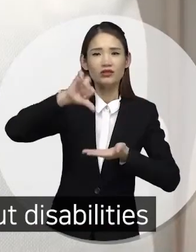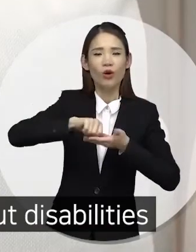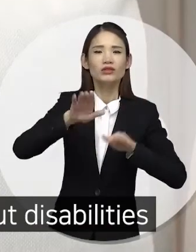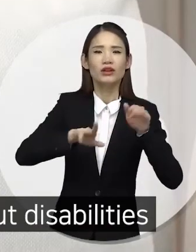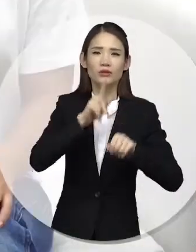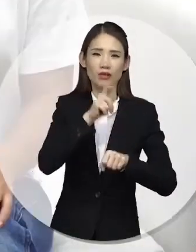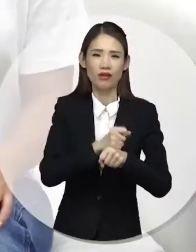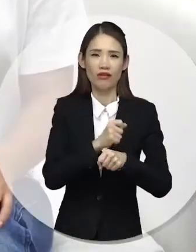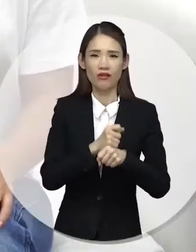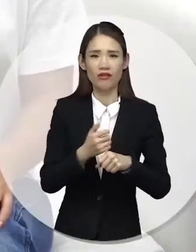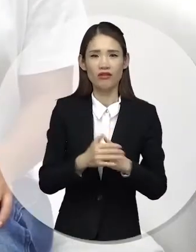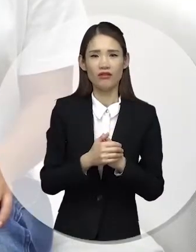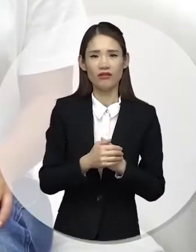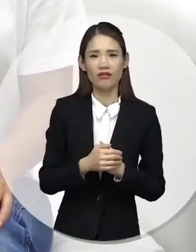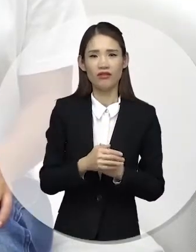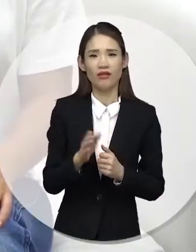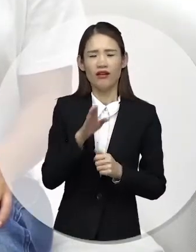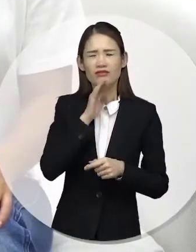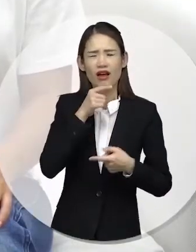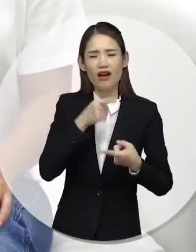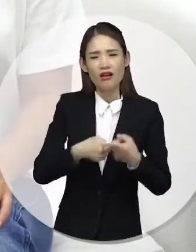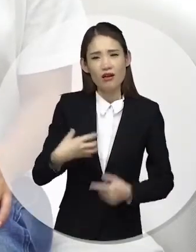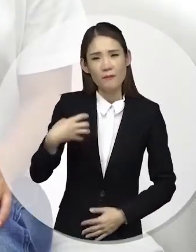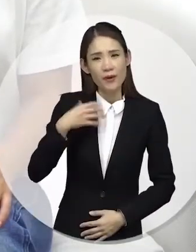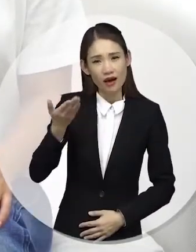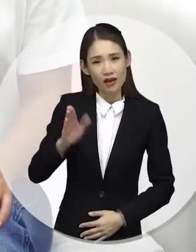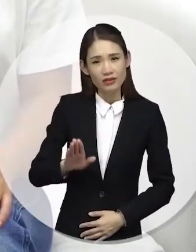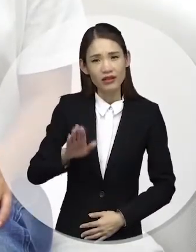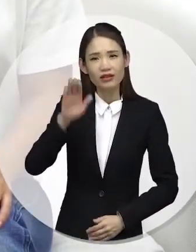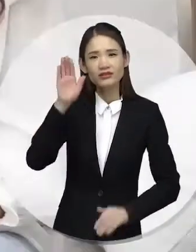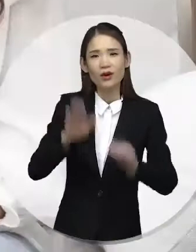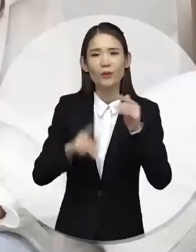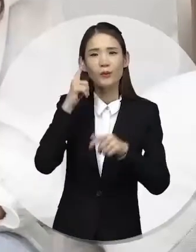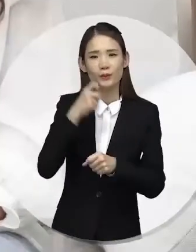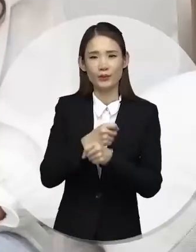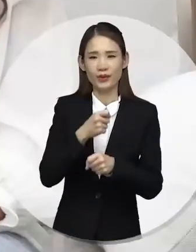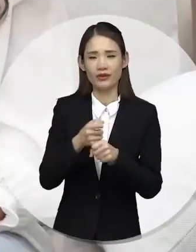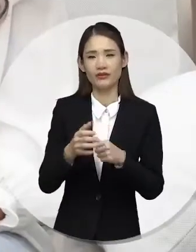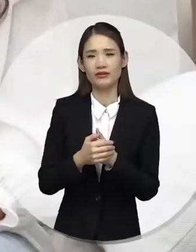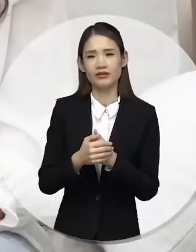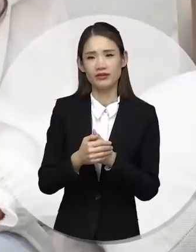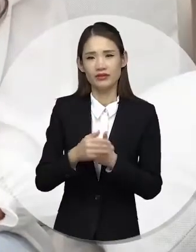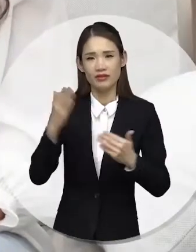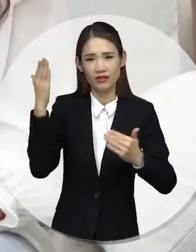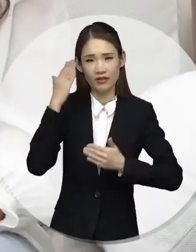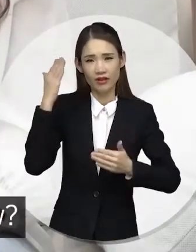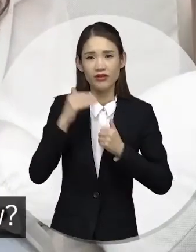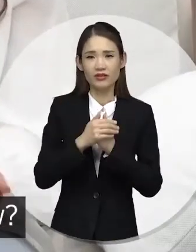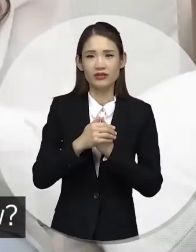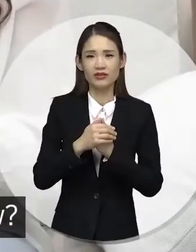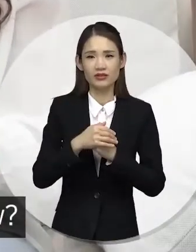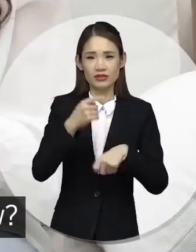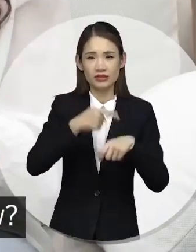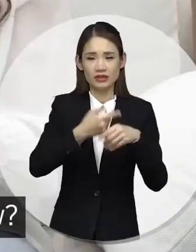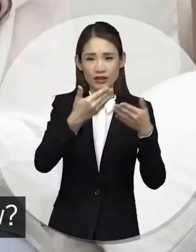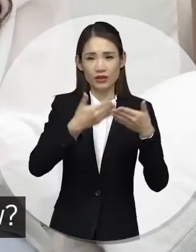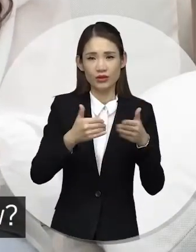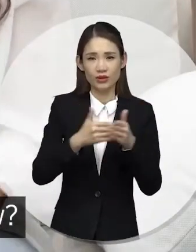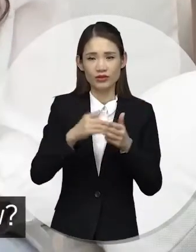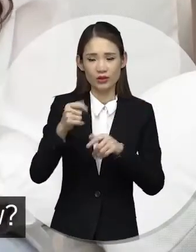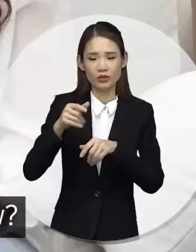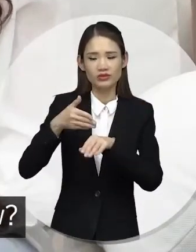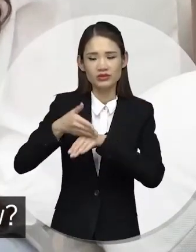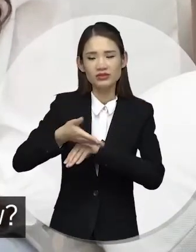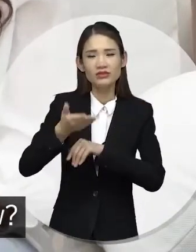이런 거예요. 그래서 당연히 해야 되는 건 그걸 역차별을 해가지고 또 그러면서 이제 학생이 시간도 받고 이제